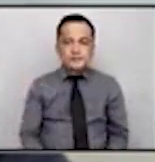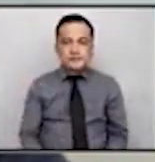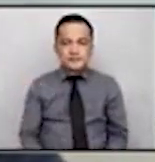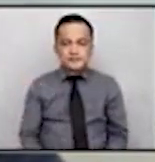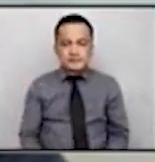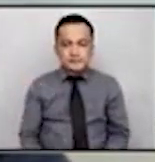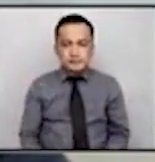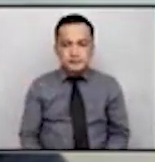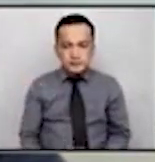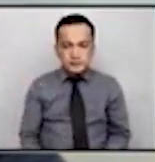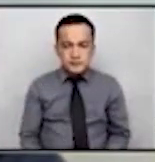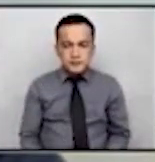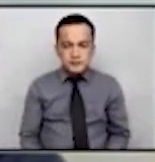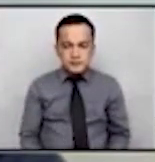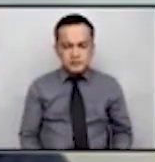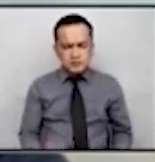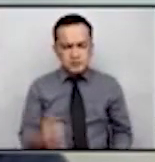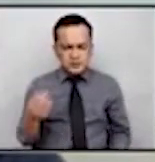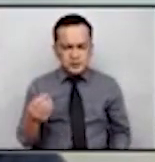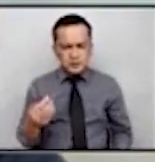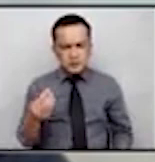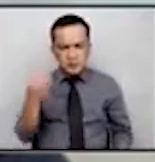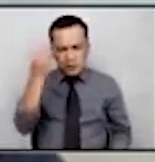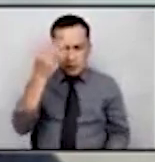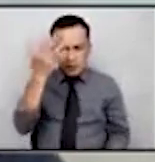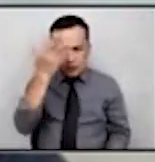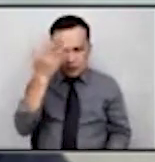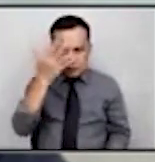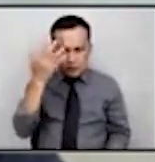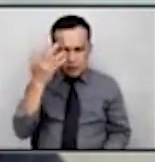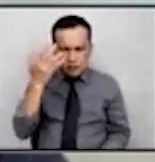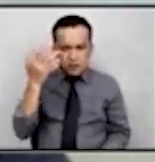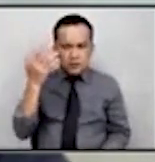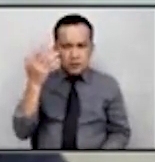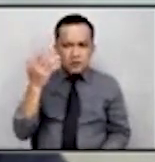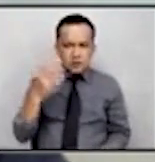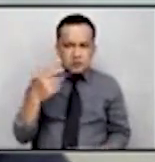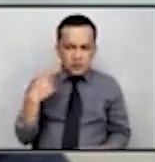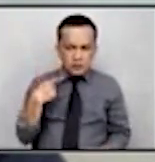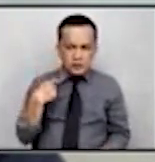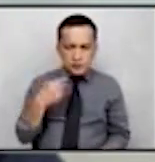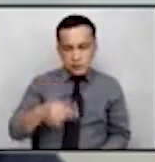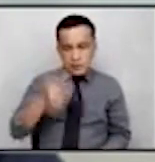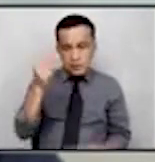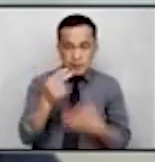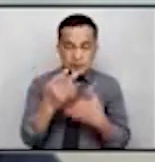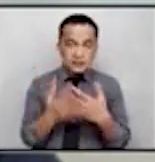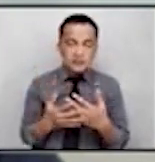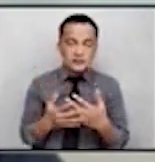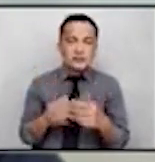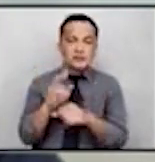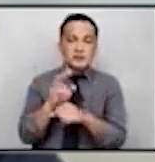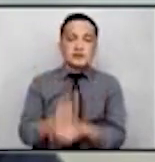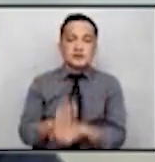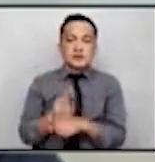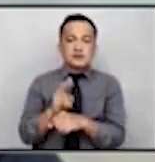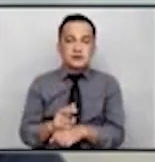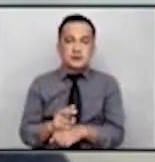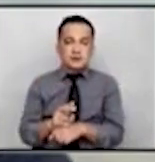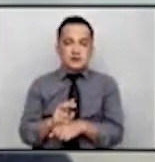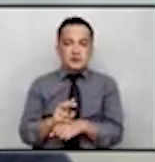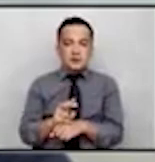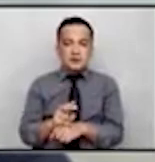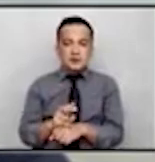nahilog dahil siguro sa crowd, tapos yung nagkaroon ng hypertension na usual na karamihan na